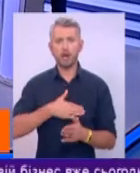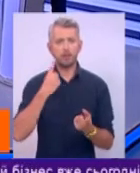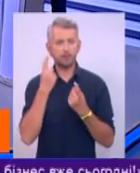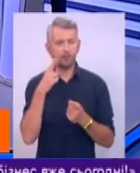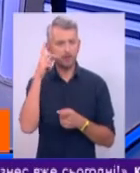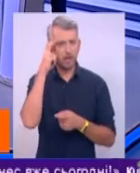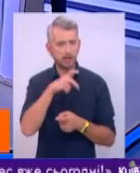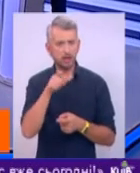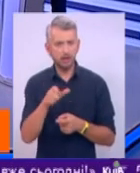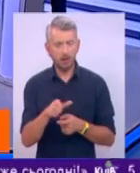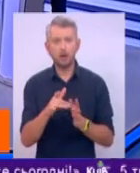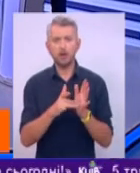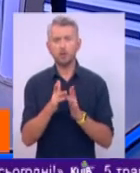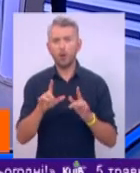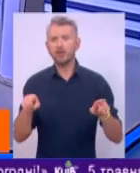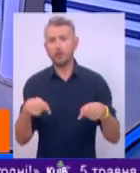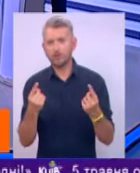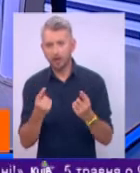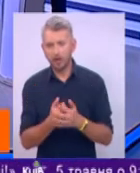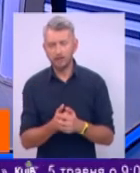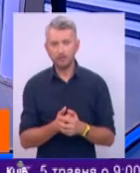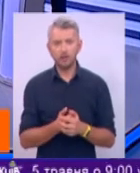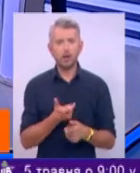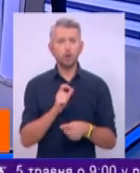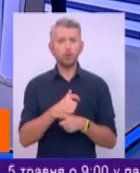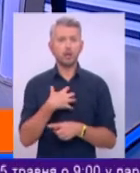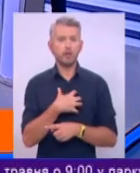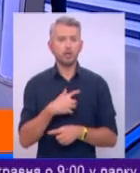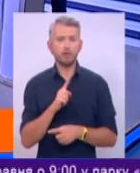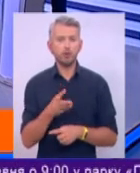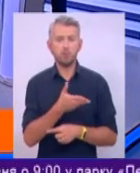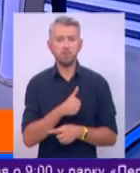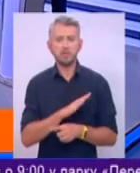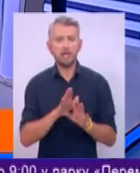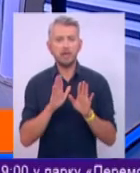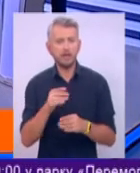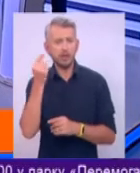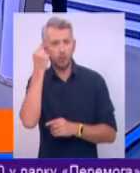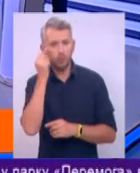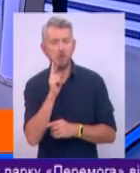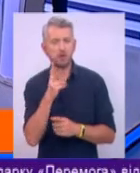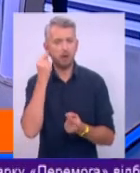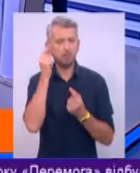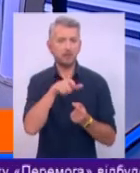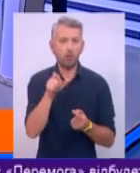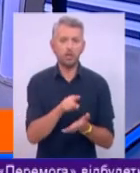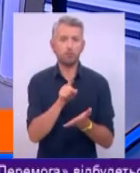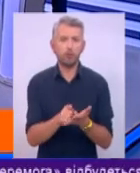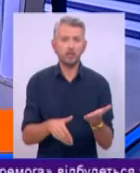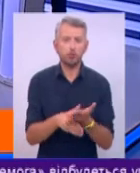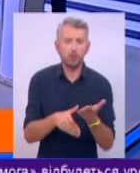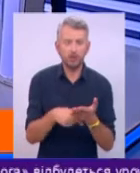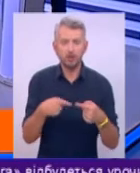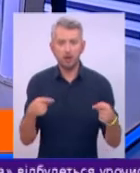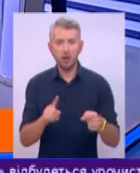киян. Христос Воскресе, знаєте, тут дуже важливо, щоб ми не тільки думали, як психологи повинні допомогти і таке інше,